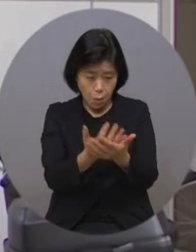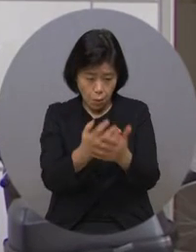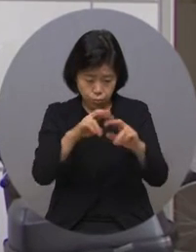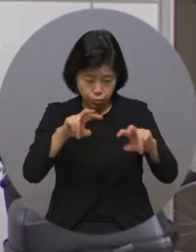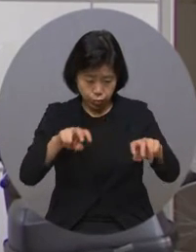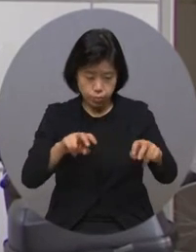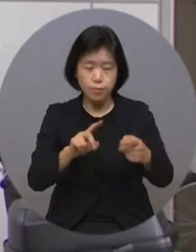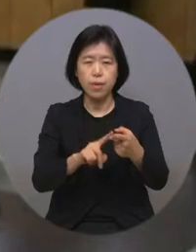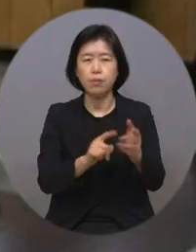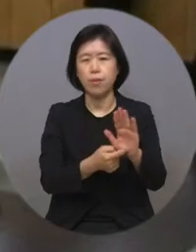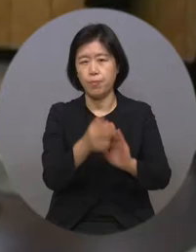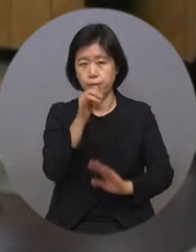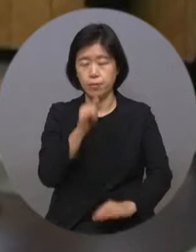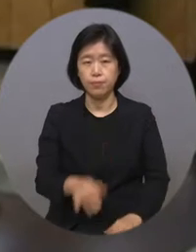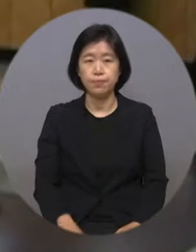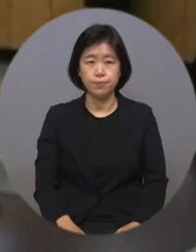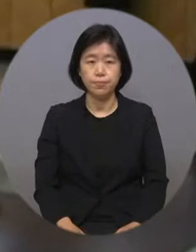발표했습니다.